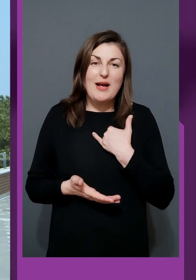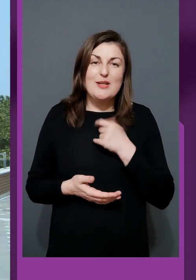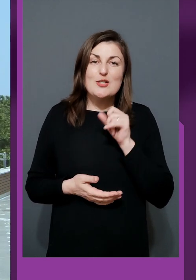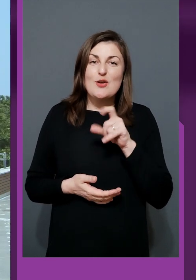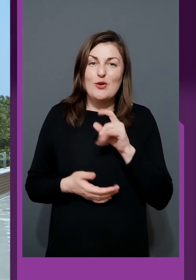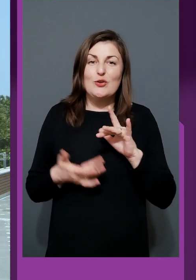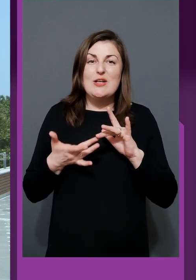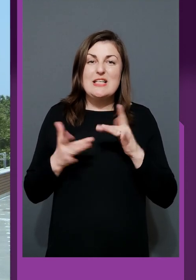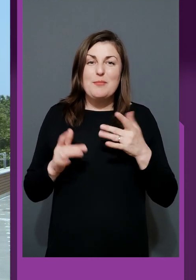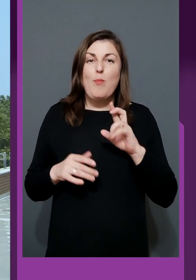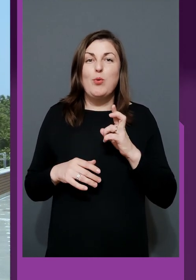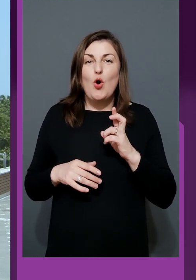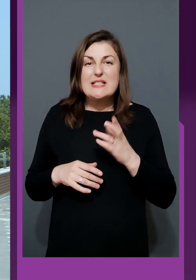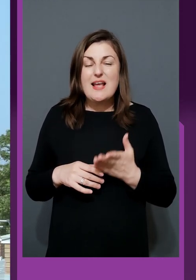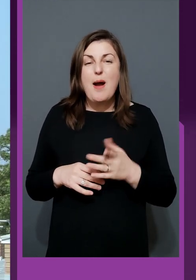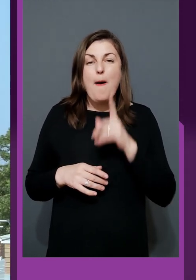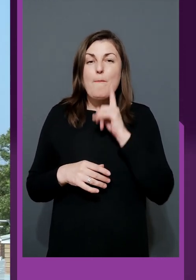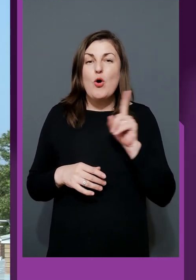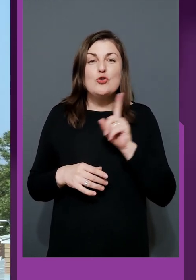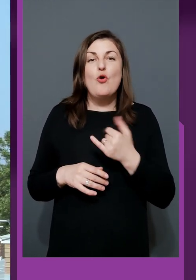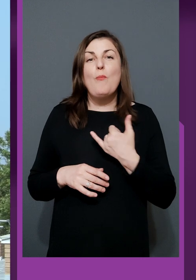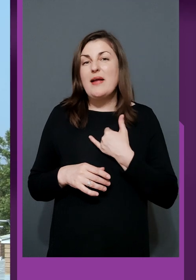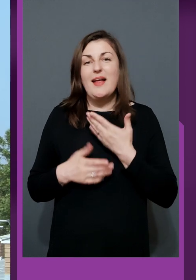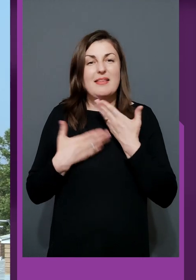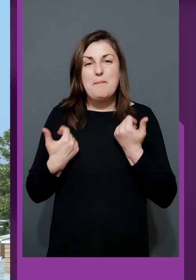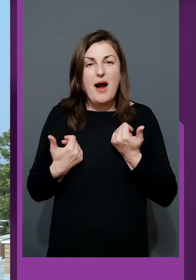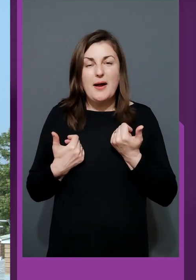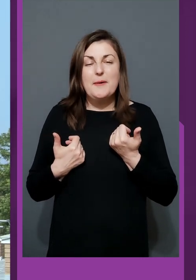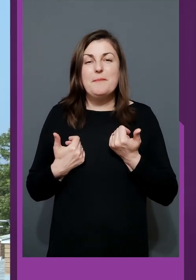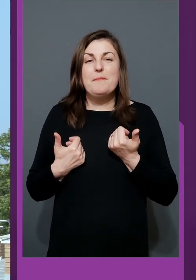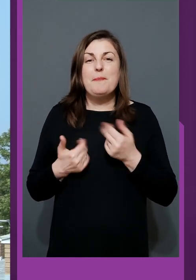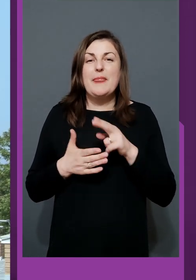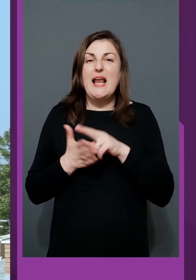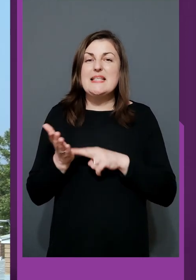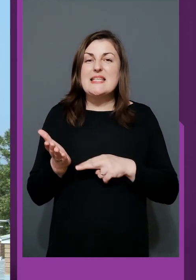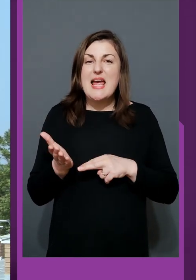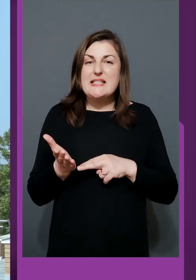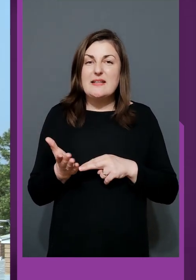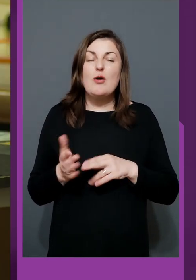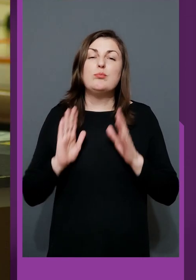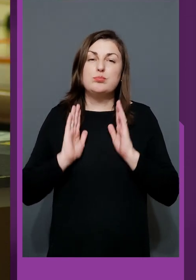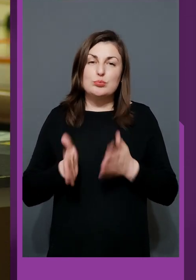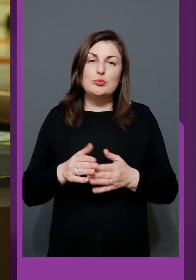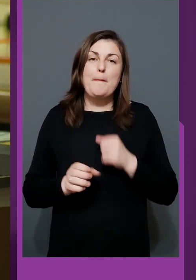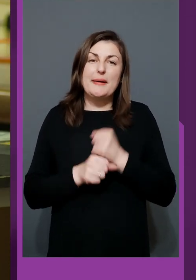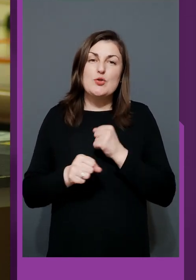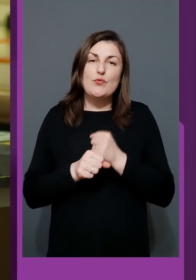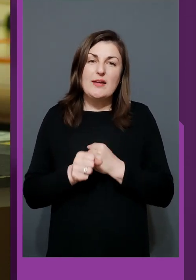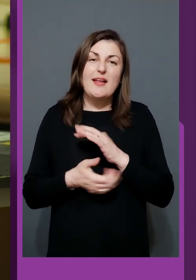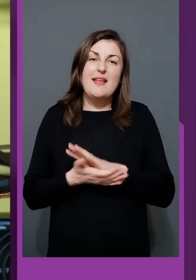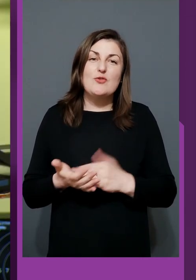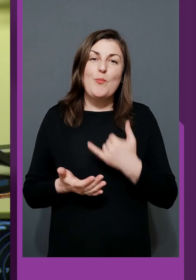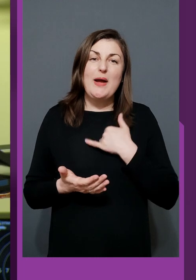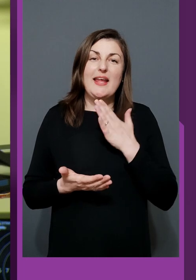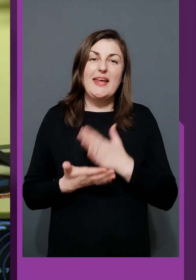мене золото Серебро бронза поки що в мене немає ліцензії буду працювать